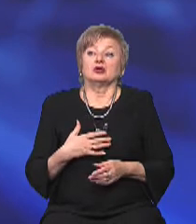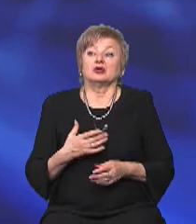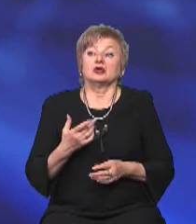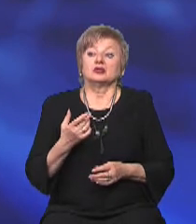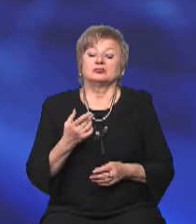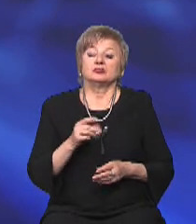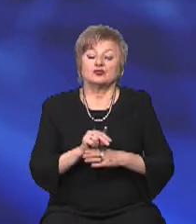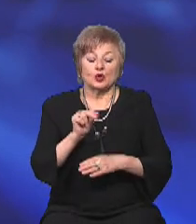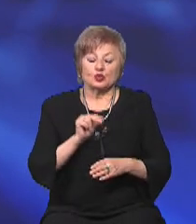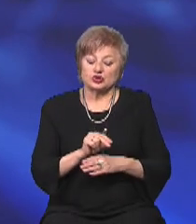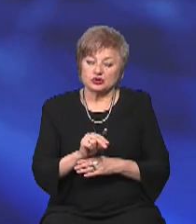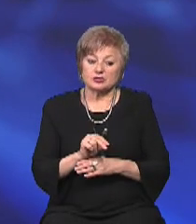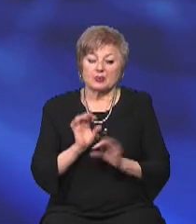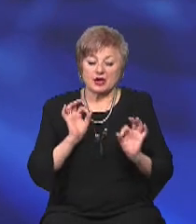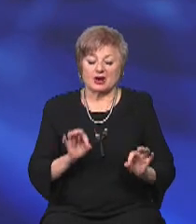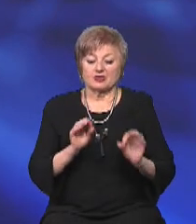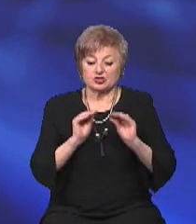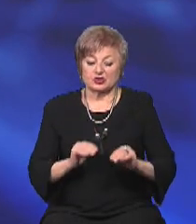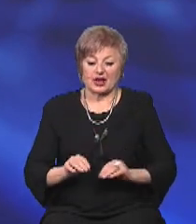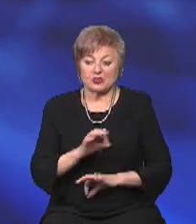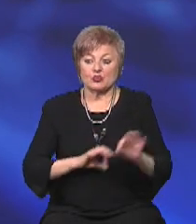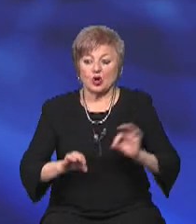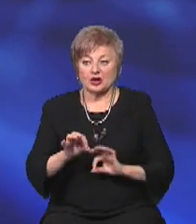двох проєктів серйозних для міста, і